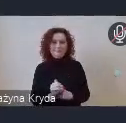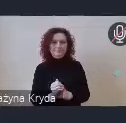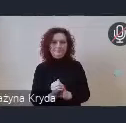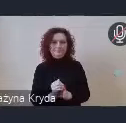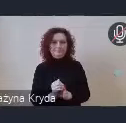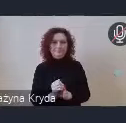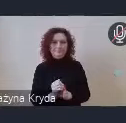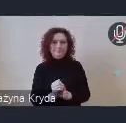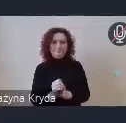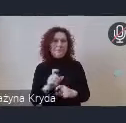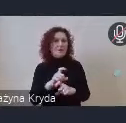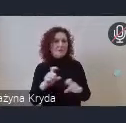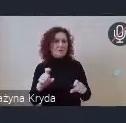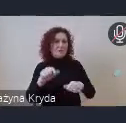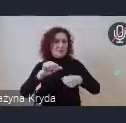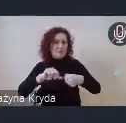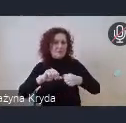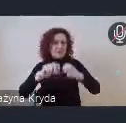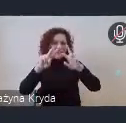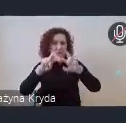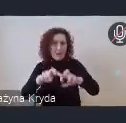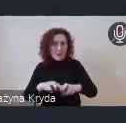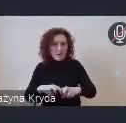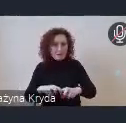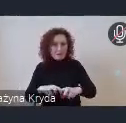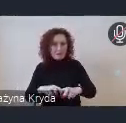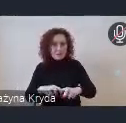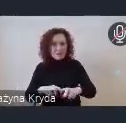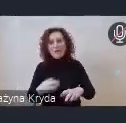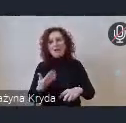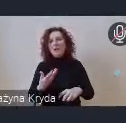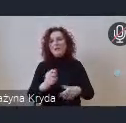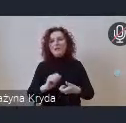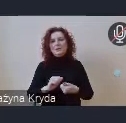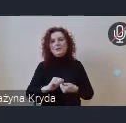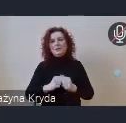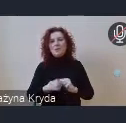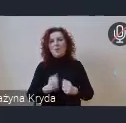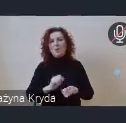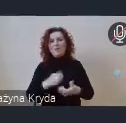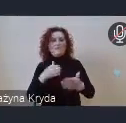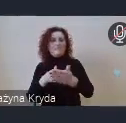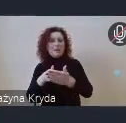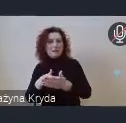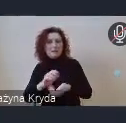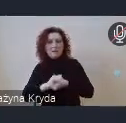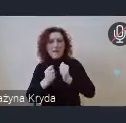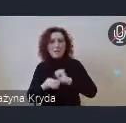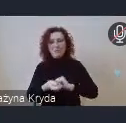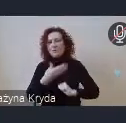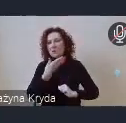audytu w kiedy sprawdzamy na ile w budynku są bądź nie ma barier w poruszaniu się w przestrzeniach poziomych